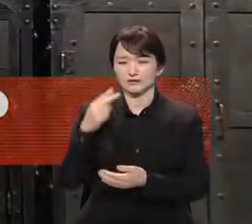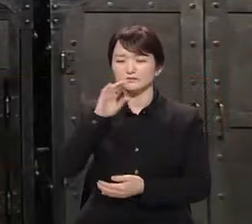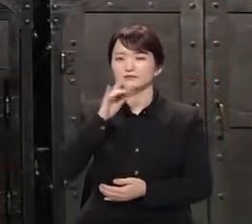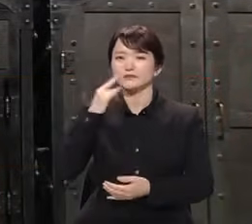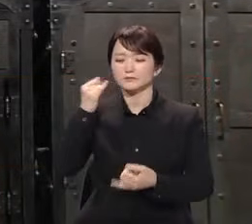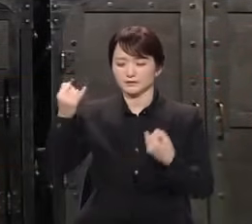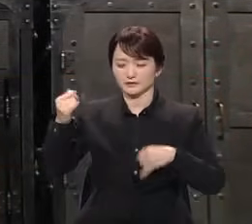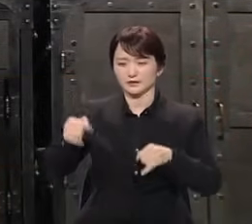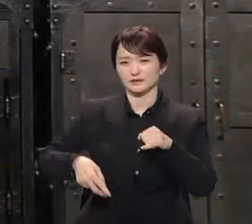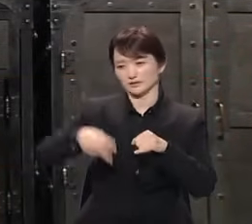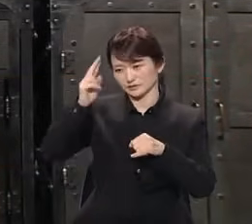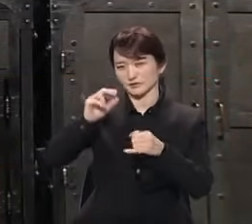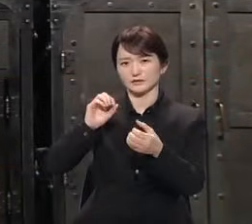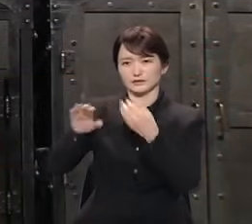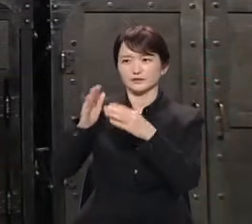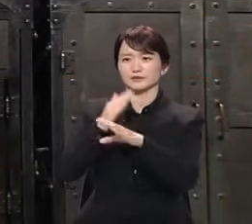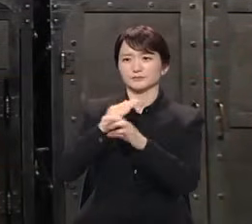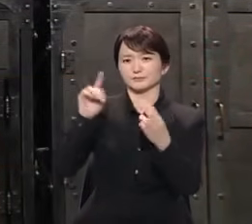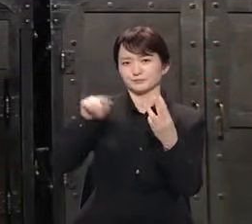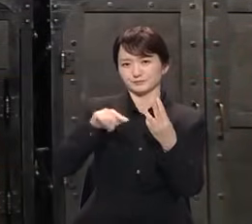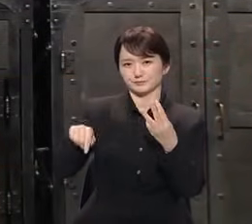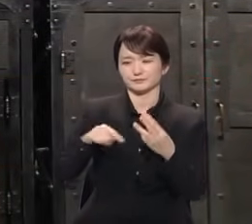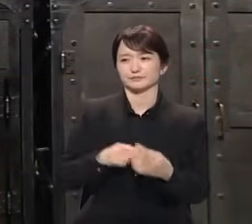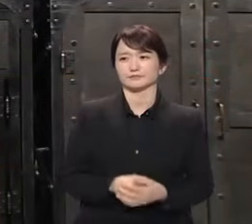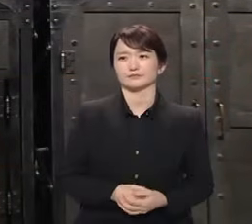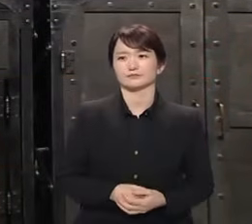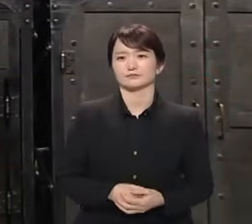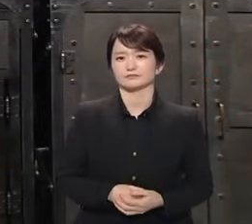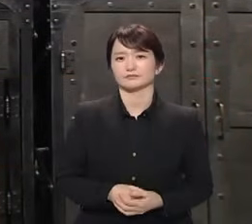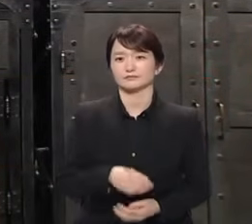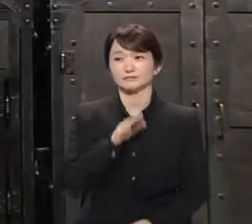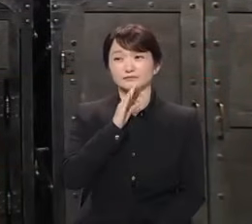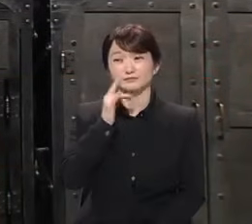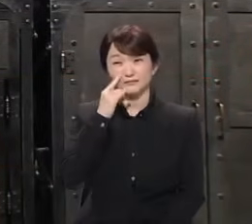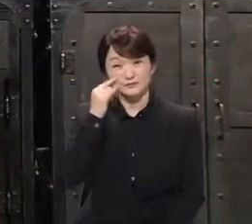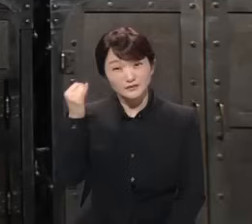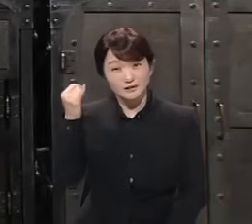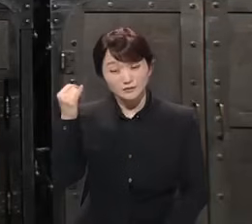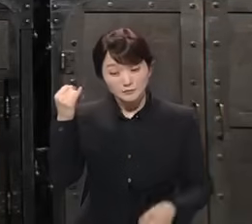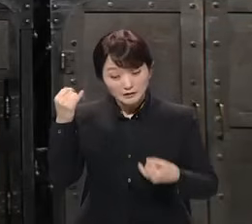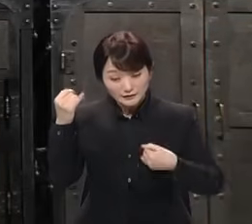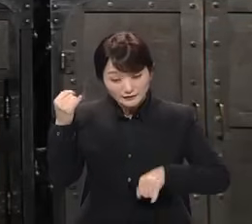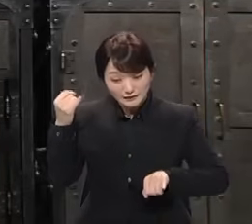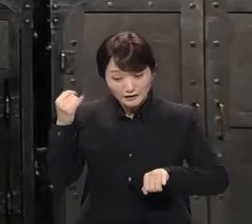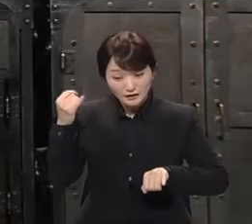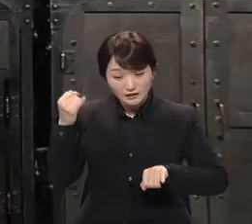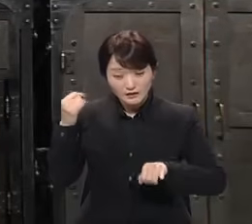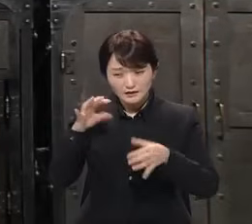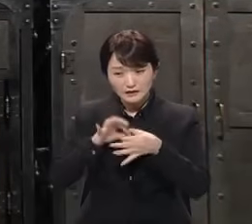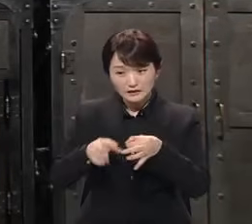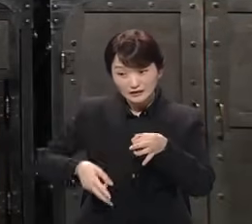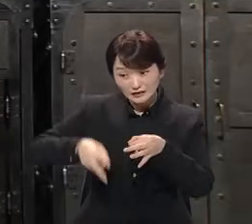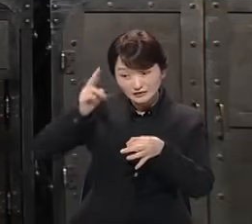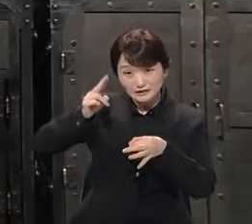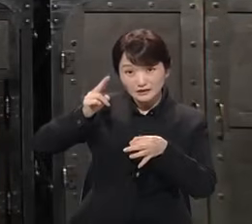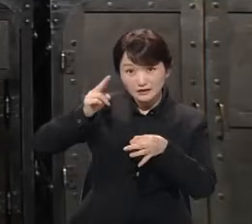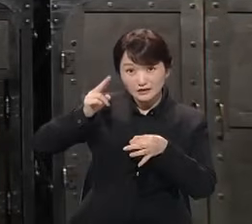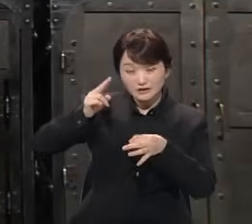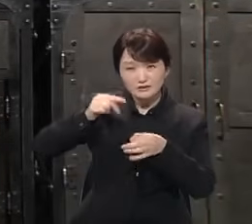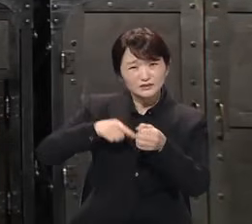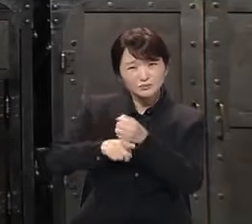달려볼게요. 아, 네. 뭐 친정엄마랑 진짜 평생 의절해라는 X는 아닙니다. 네, 결국에 친정엄마는